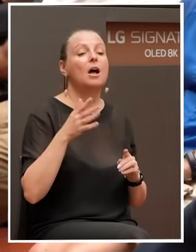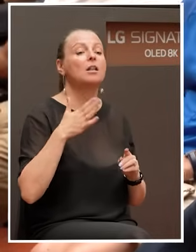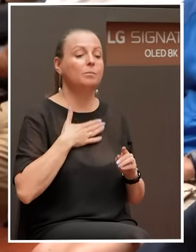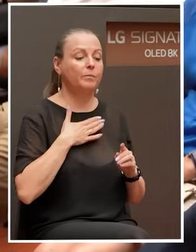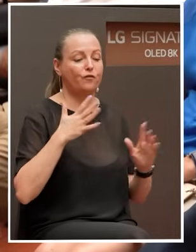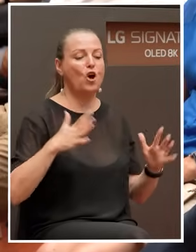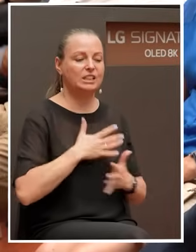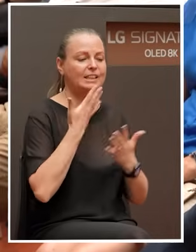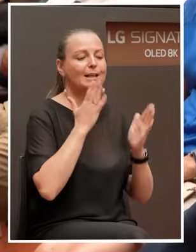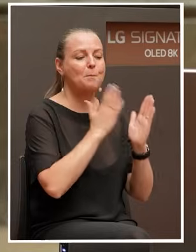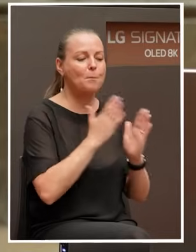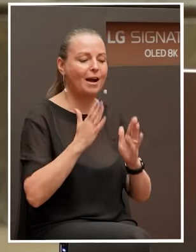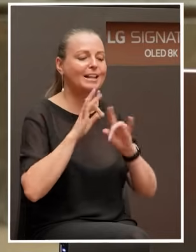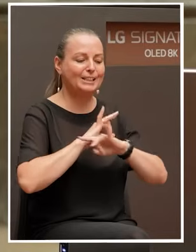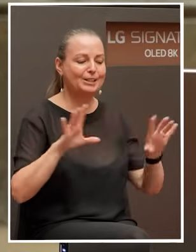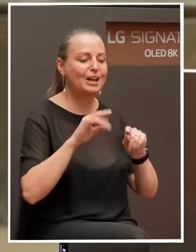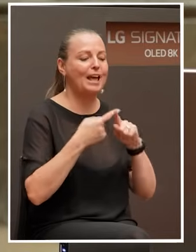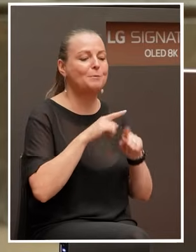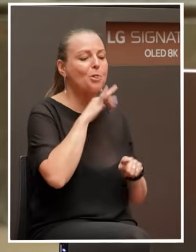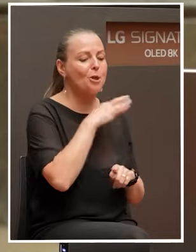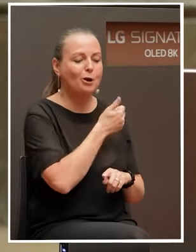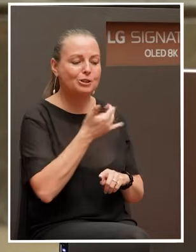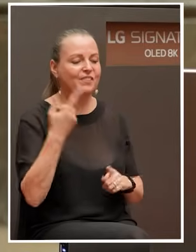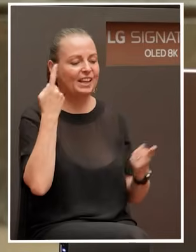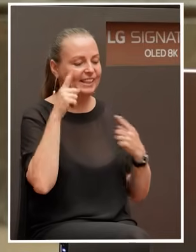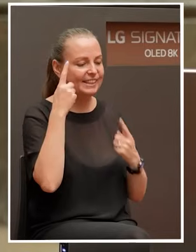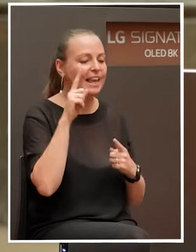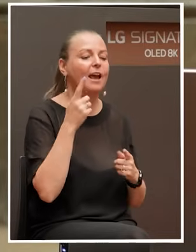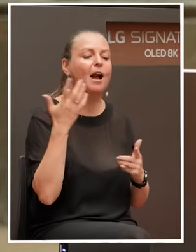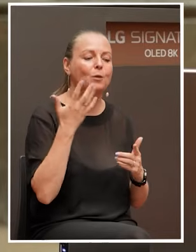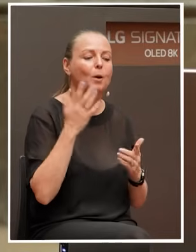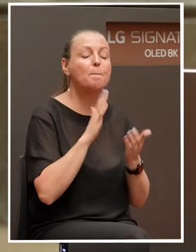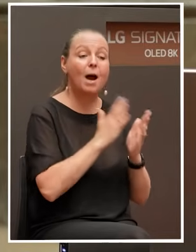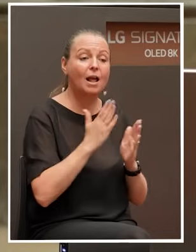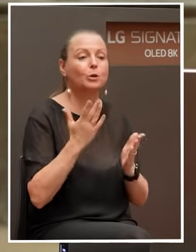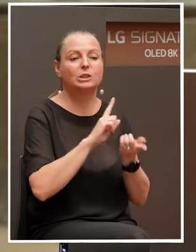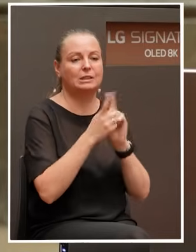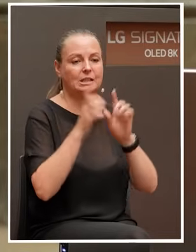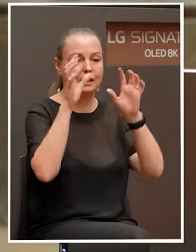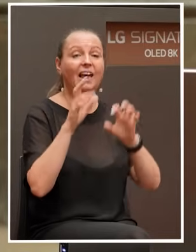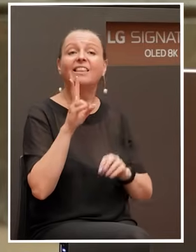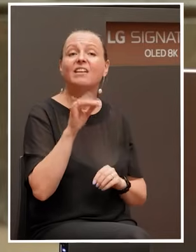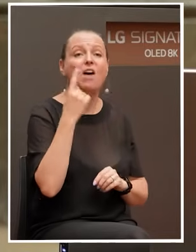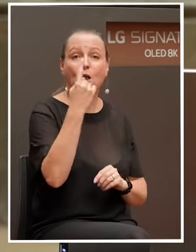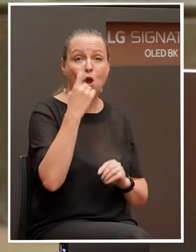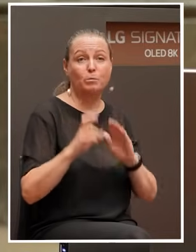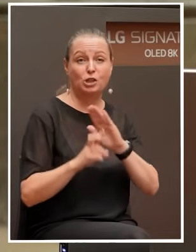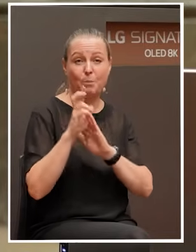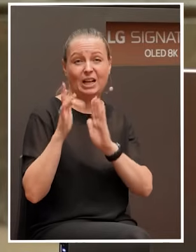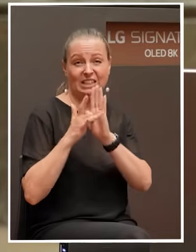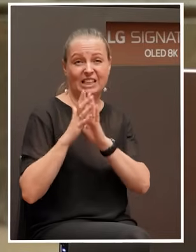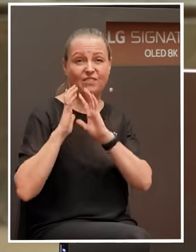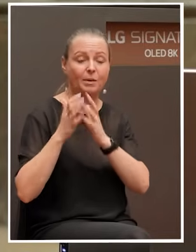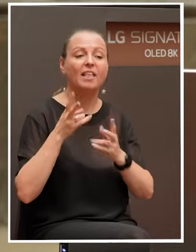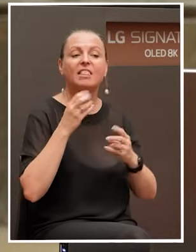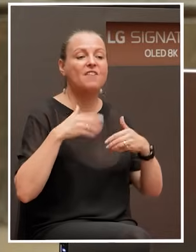и восхитительный порядок изложения этого множества идей, порядок, ставший для них высшим законом. Ни в одном соборе христианского мира не